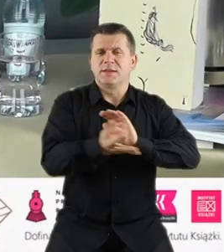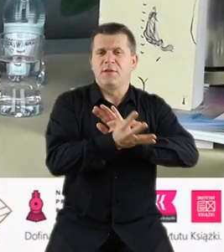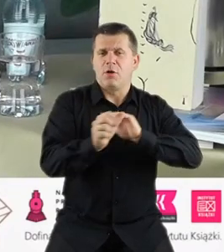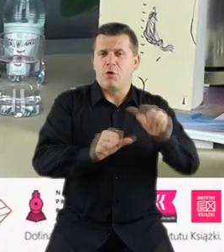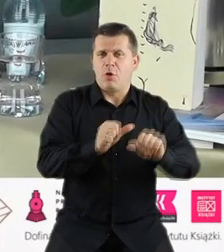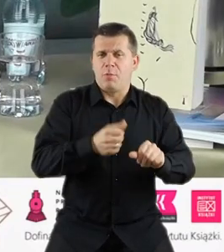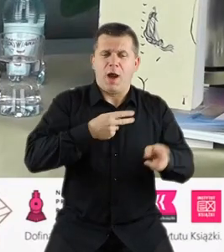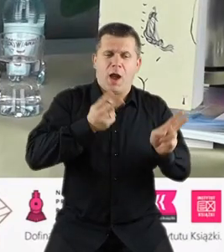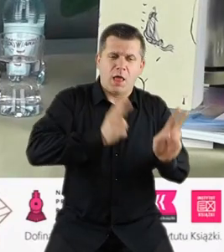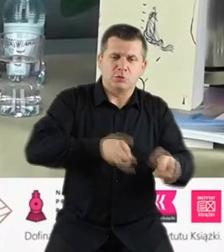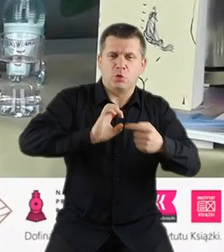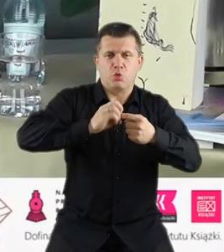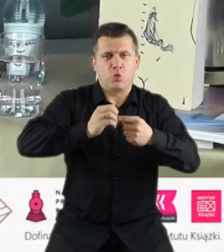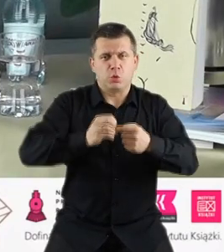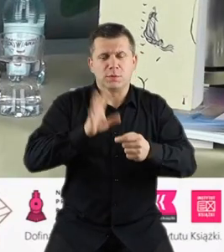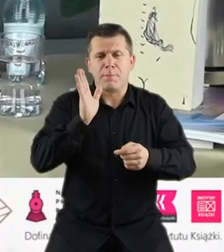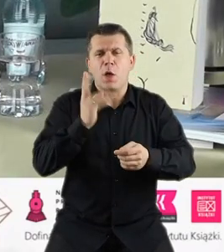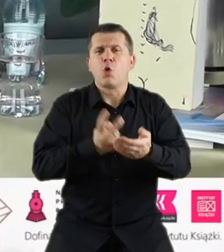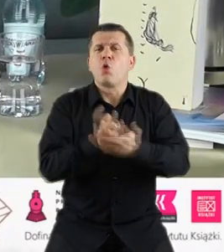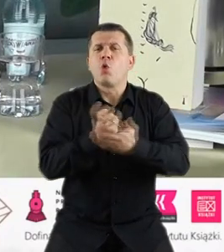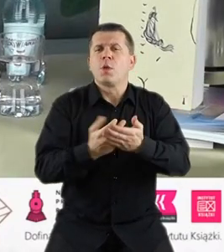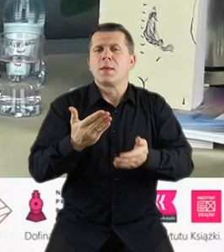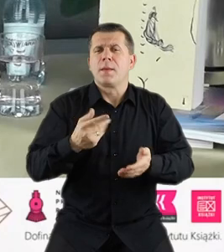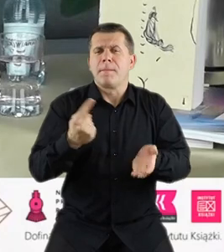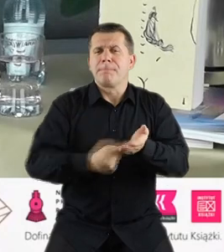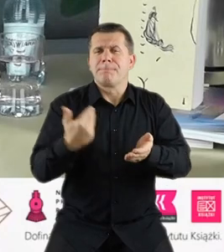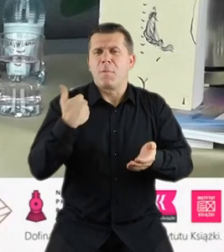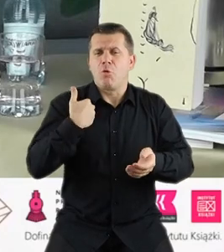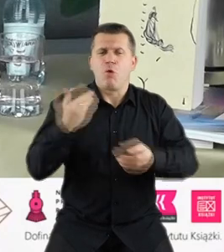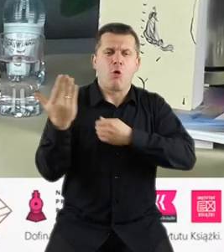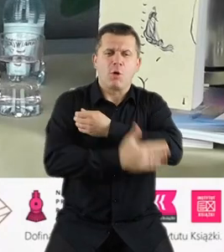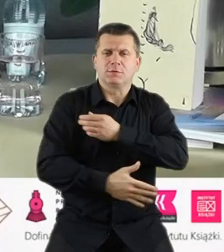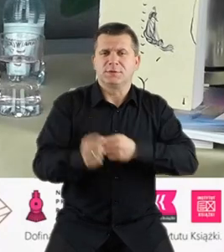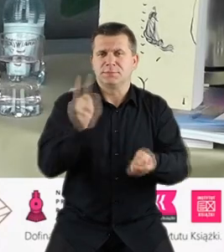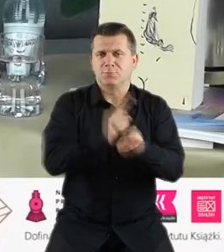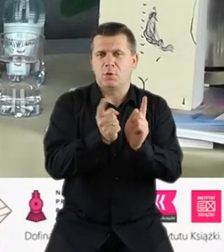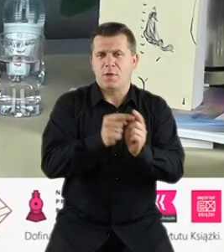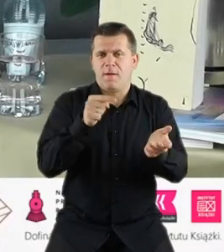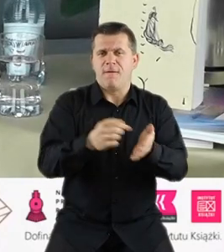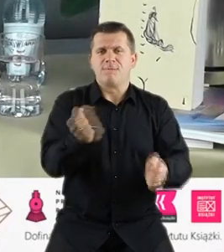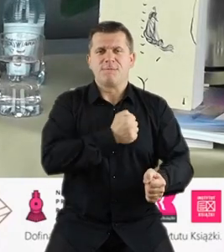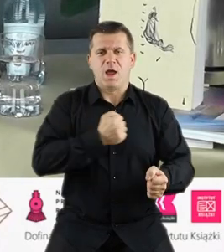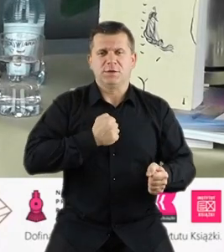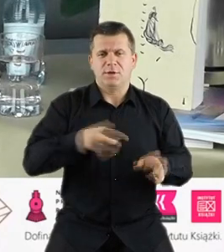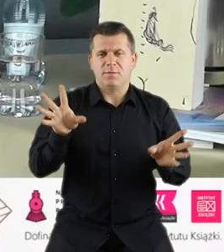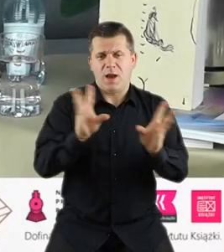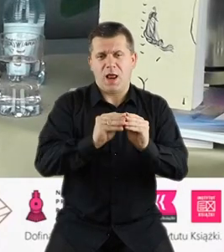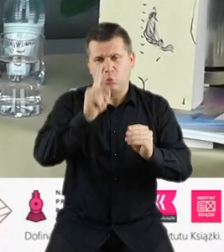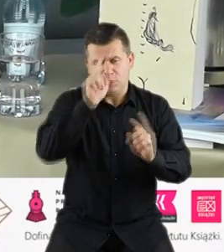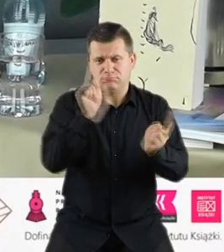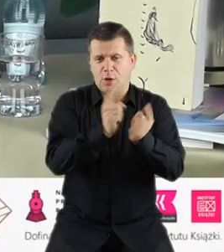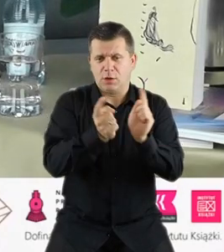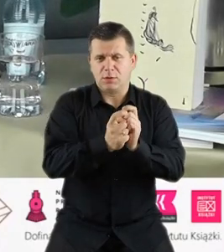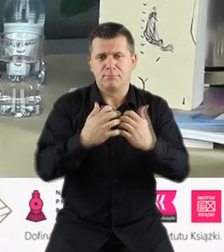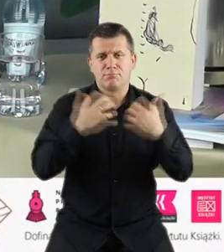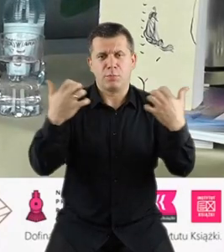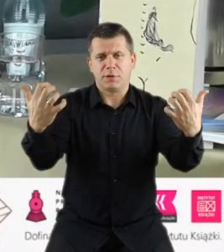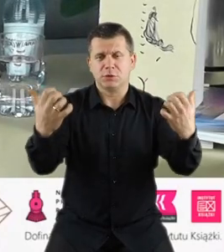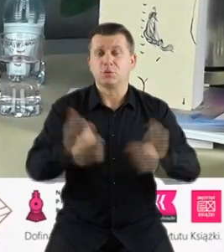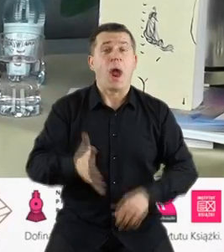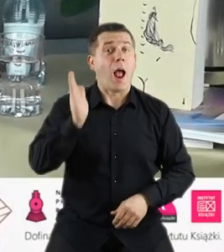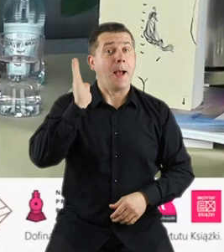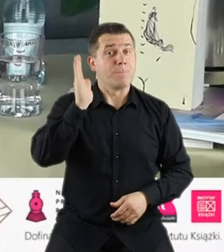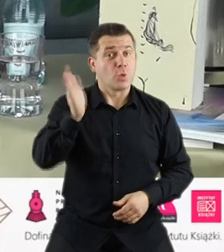grudniu. W lutym miałam ostatnie spotkanie w Warszawie z publicznością,